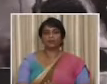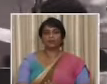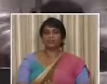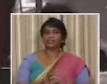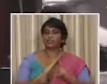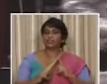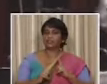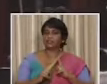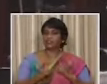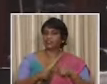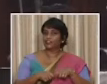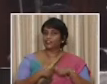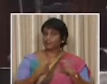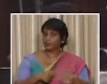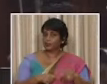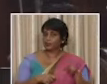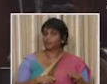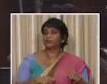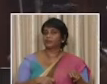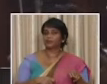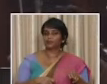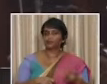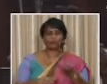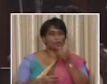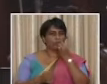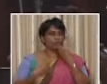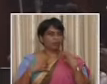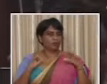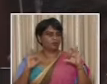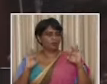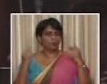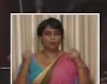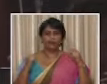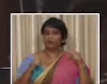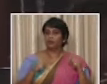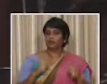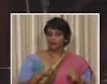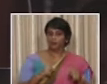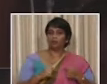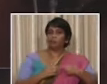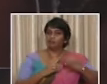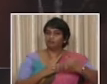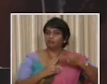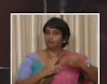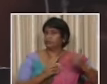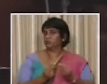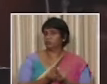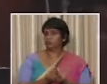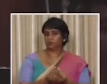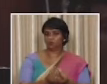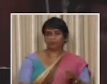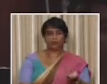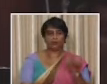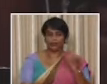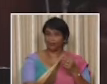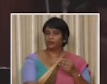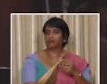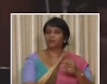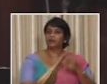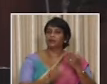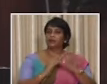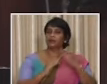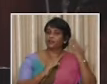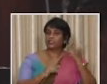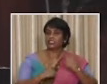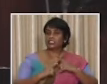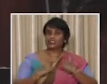ජීවන වියදම සහ මන්ද පෝෂණය අද දිනෙන් දින සීර්ගයෙන් වැඩි වෙන අවස්ථාවක විශේෂයෙන් මේ